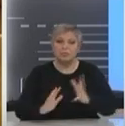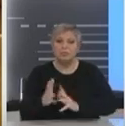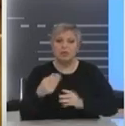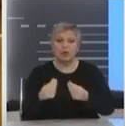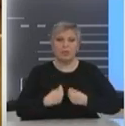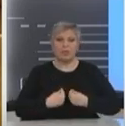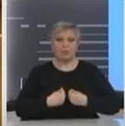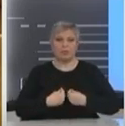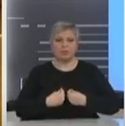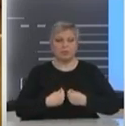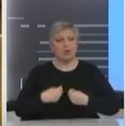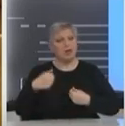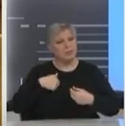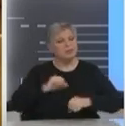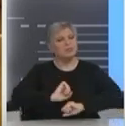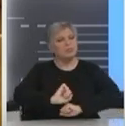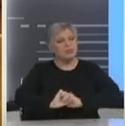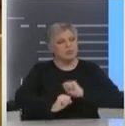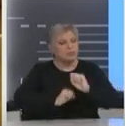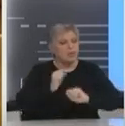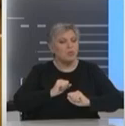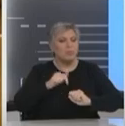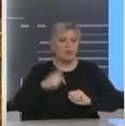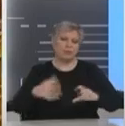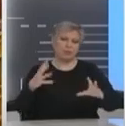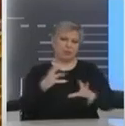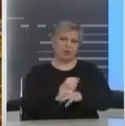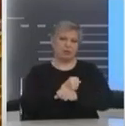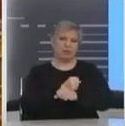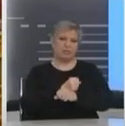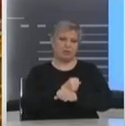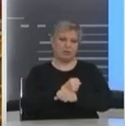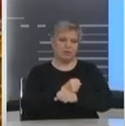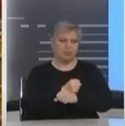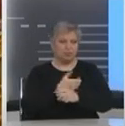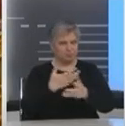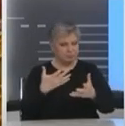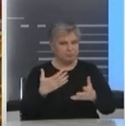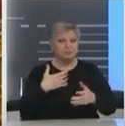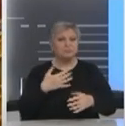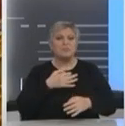κάνουμε προσπάθεια να τις προωθήσουμε. Ξεχωριστό παράδειγμα, άλλωστε,